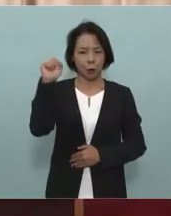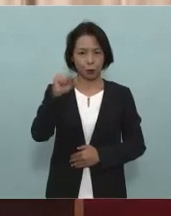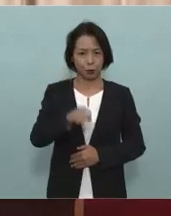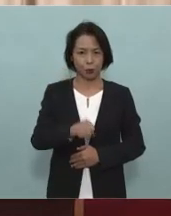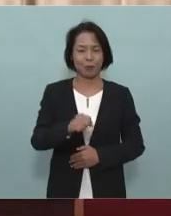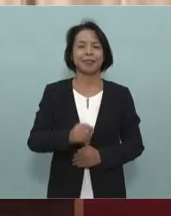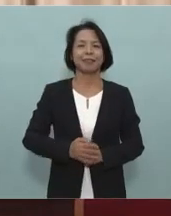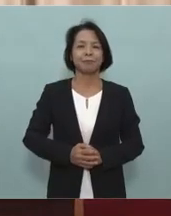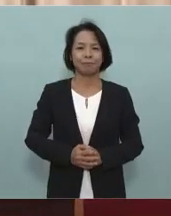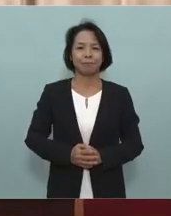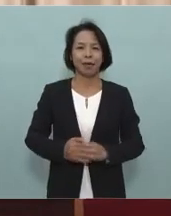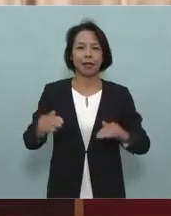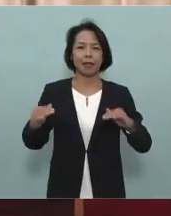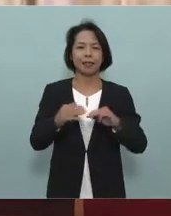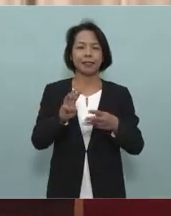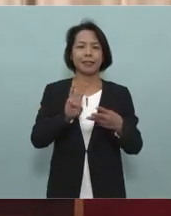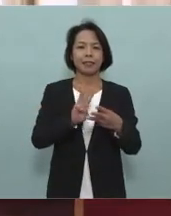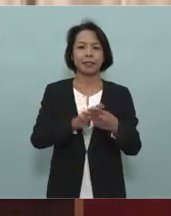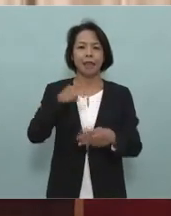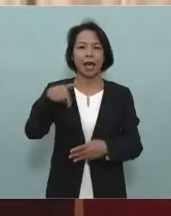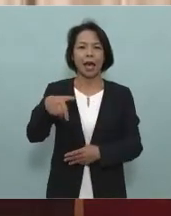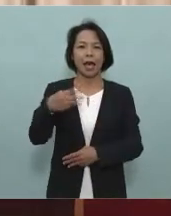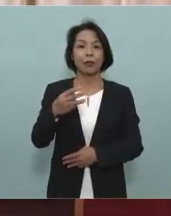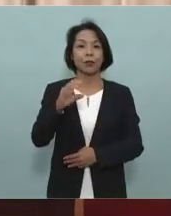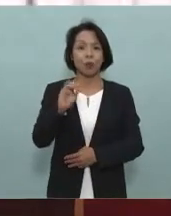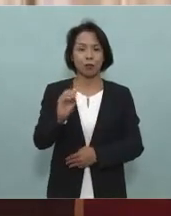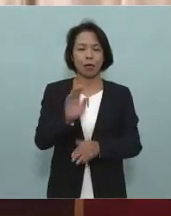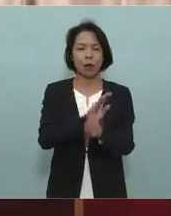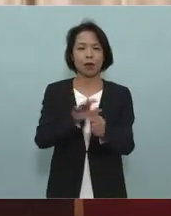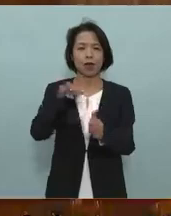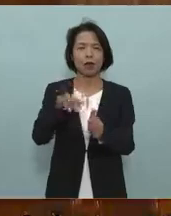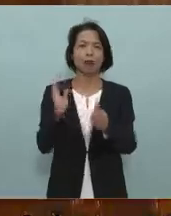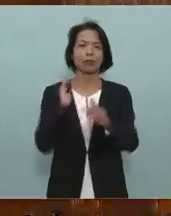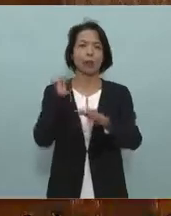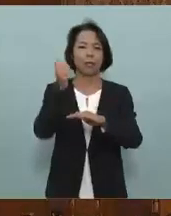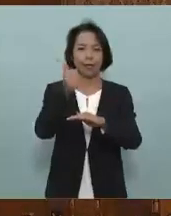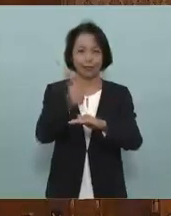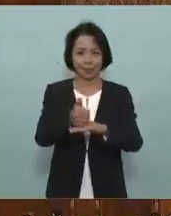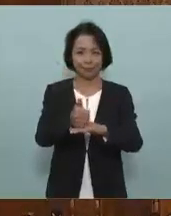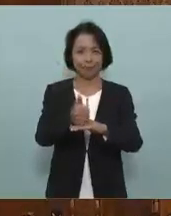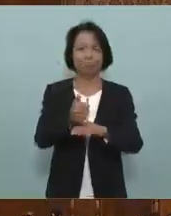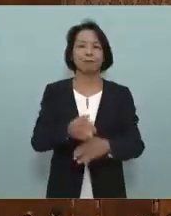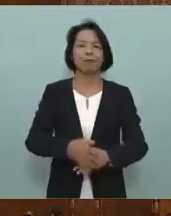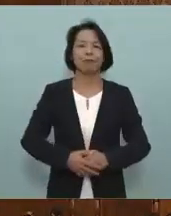ます記事じゃ文夫内閣総理大臣